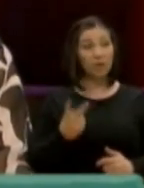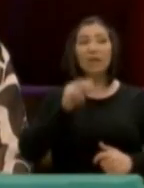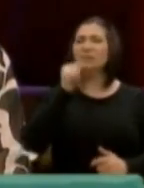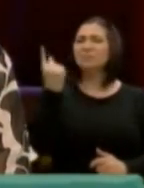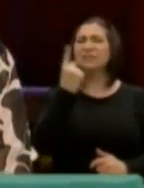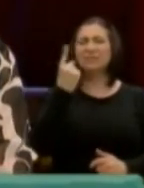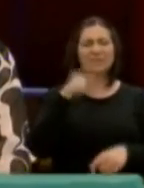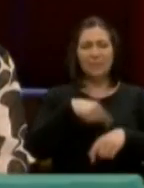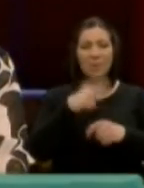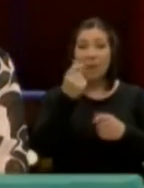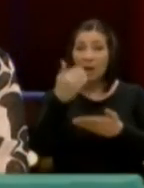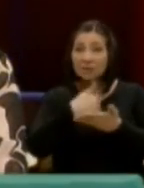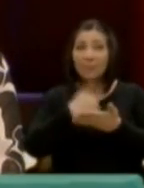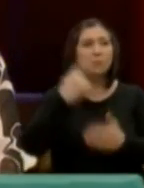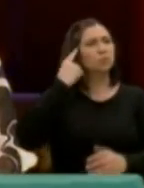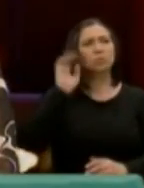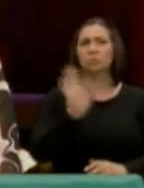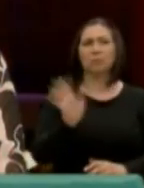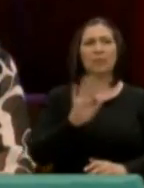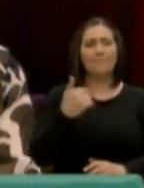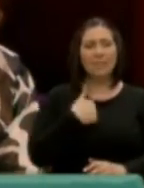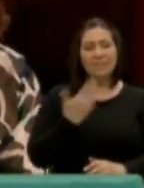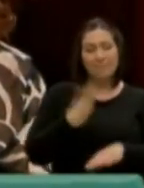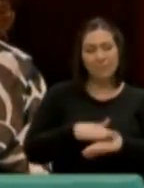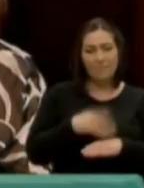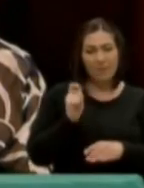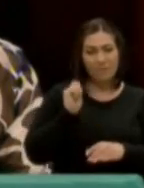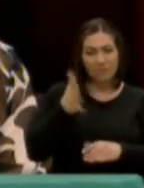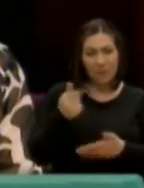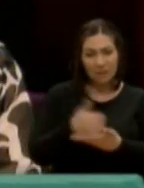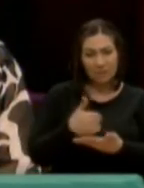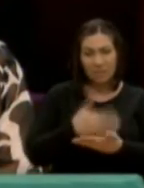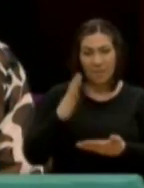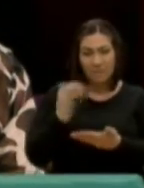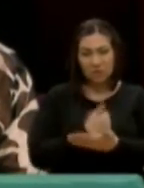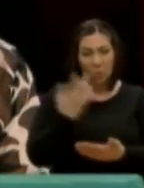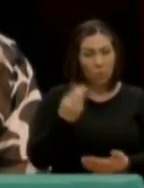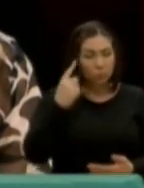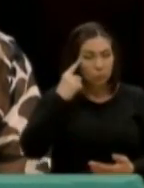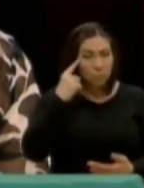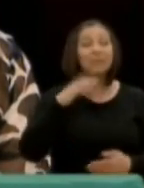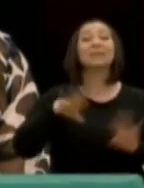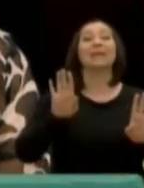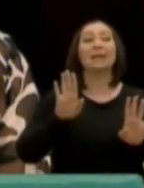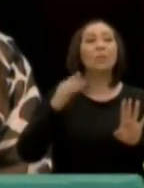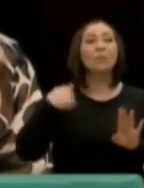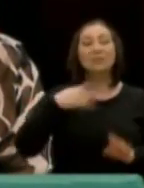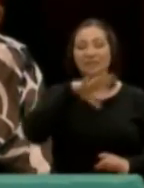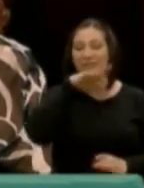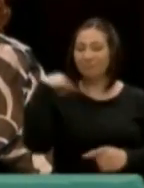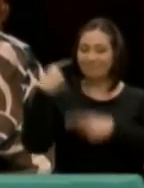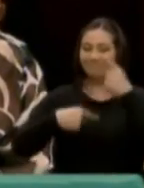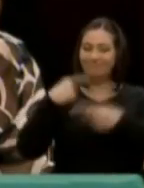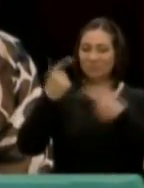Hiçbir zaman kazanç odaklı düşünmedik. Yani ben ne yapsam daha çok para kazanırım, daha çok başarı kazanırımdan çok. Yani bu iş bize